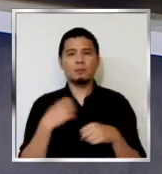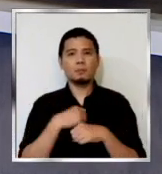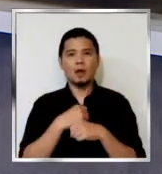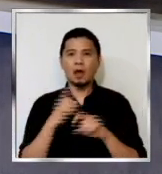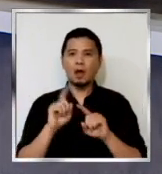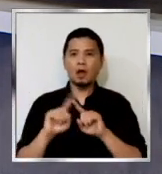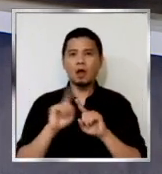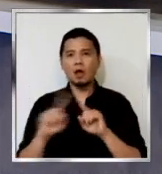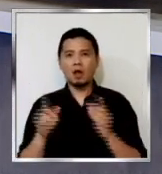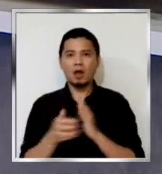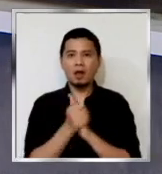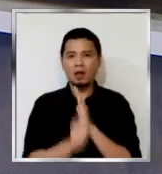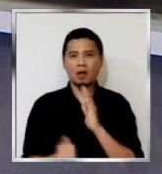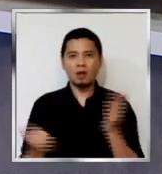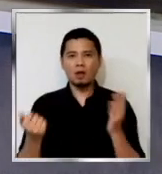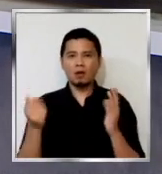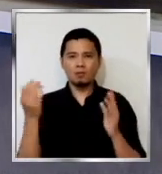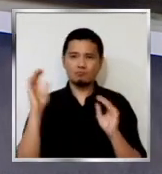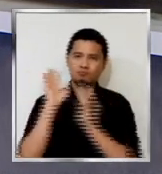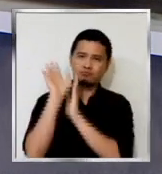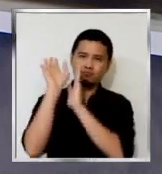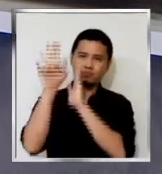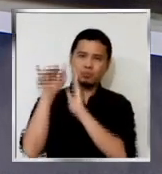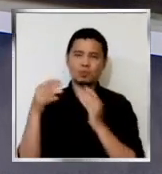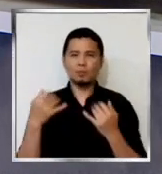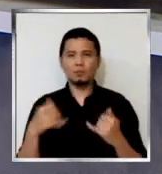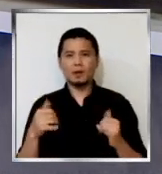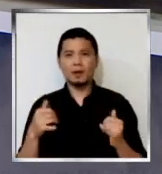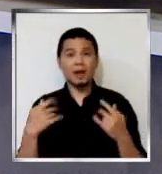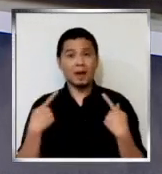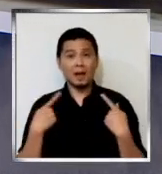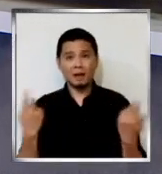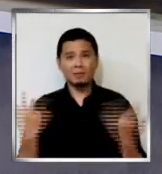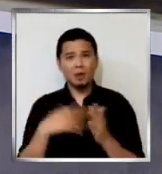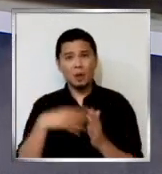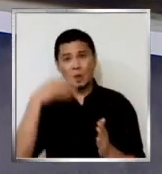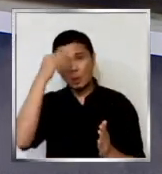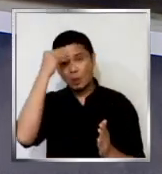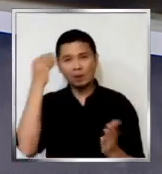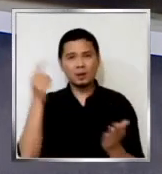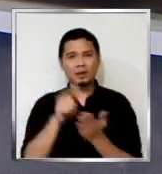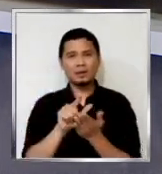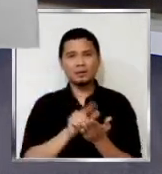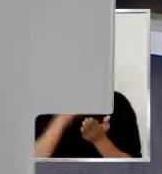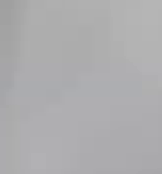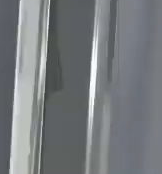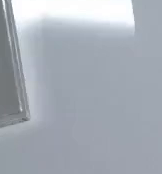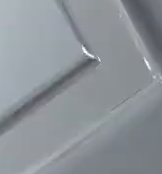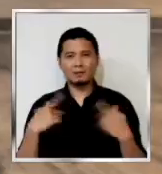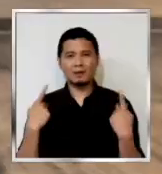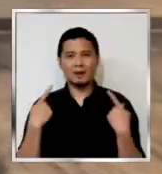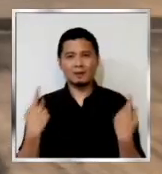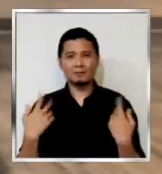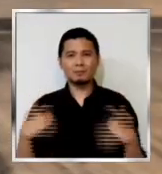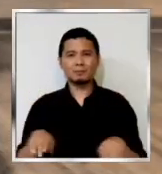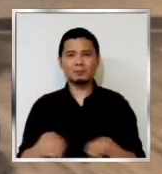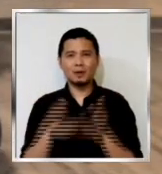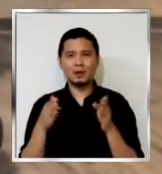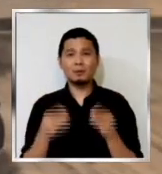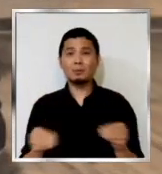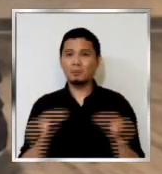ng basketball, ay nag-iwan din na magandang aral sa buhay. Makita-time out po muna tayo kay Chino Trinidad.